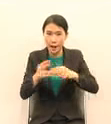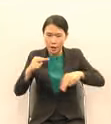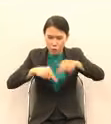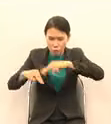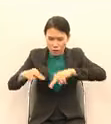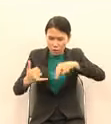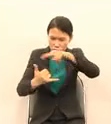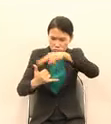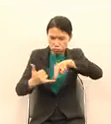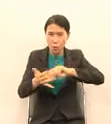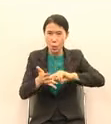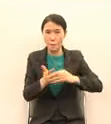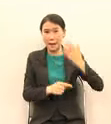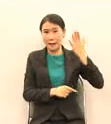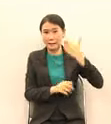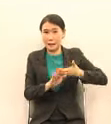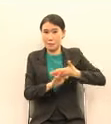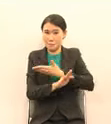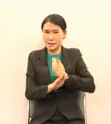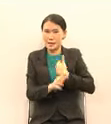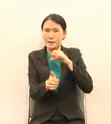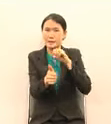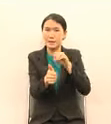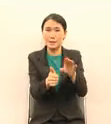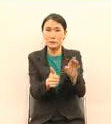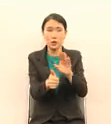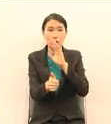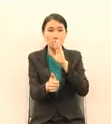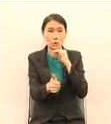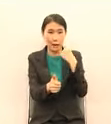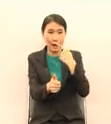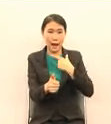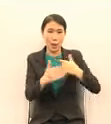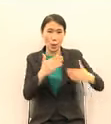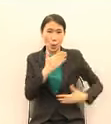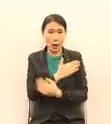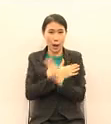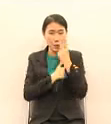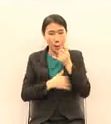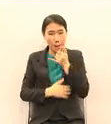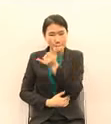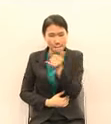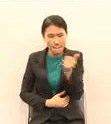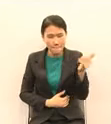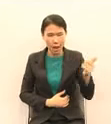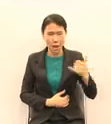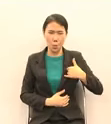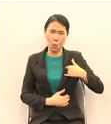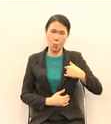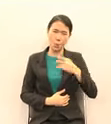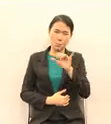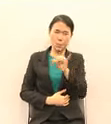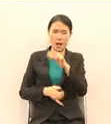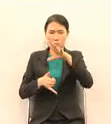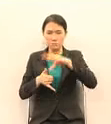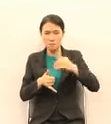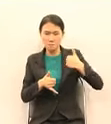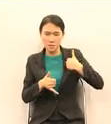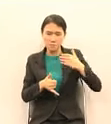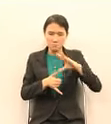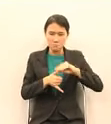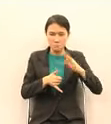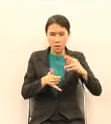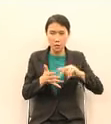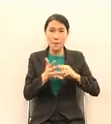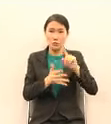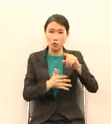ที่ผ่านมาเรามีการแนะนำว่าคนที่ไปในพื้นที่เสี่ยงให้สังเกตอาการก่อนอยู่ที่บ้านจนกว่าจะมีอาการถึงมาตรว